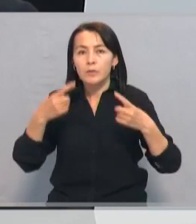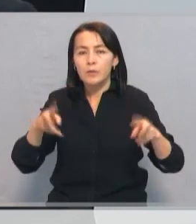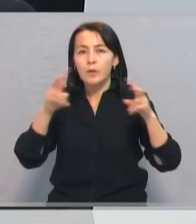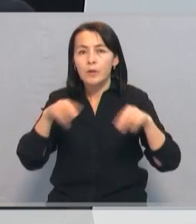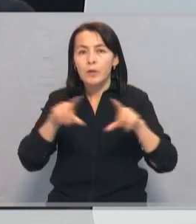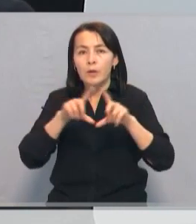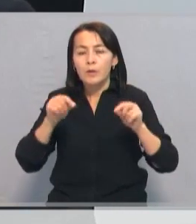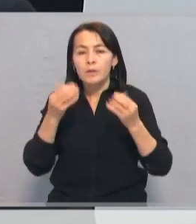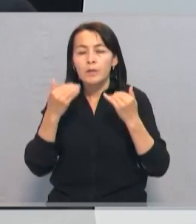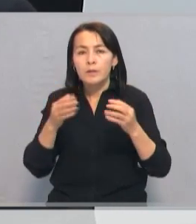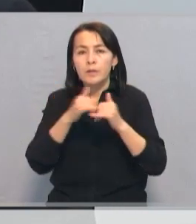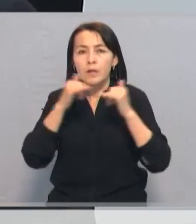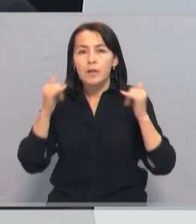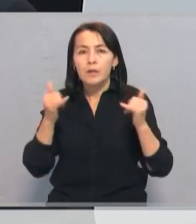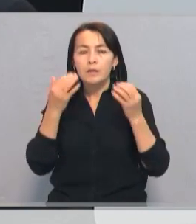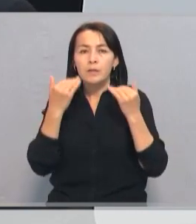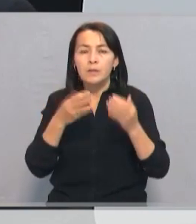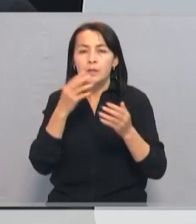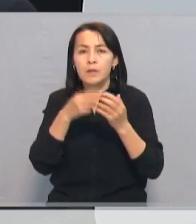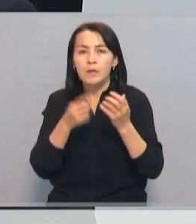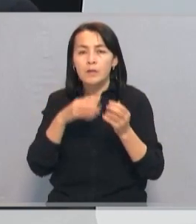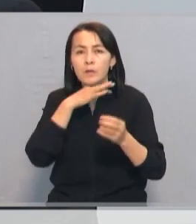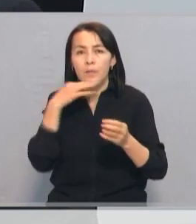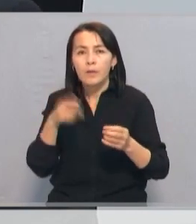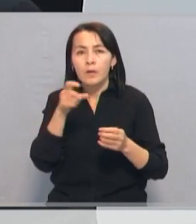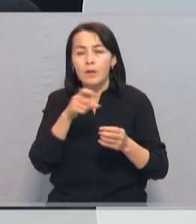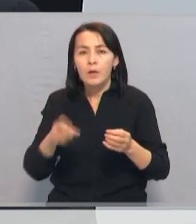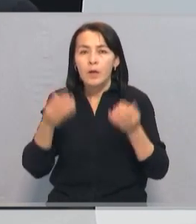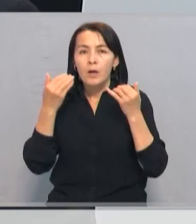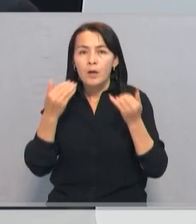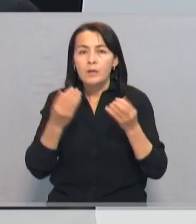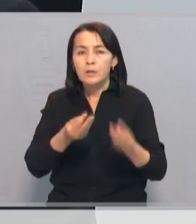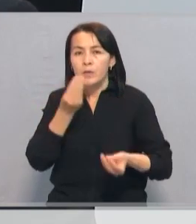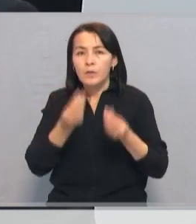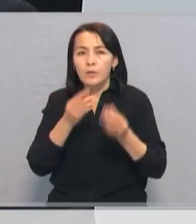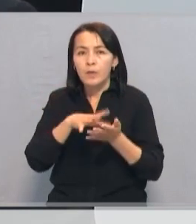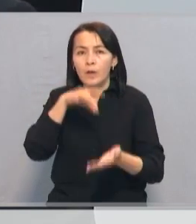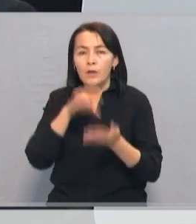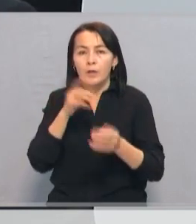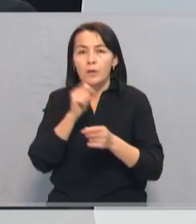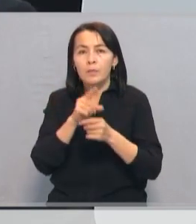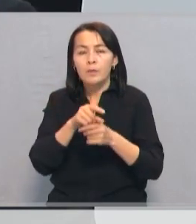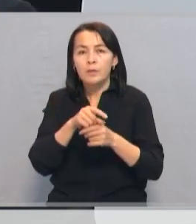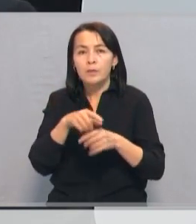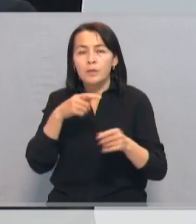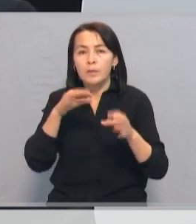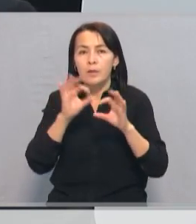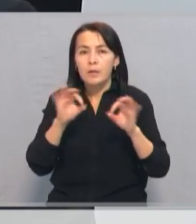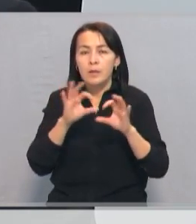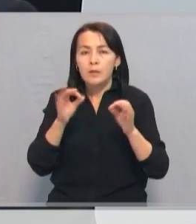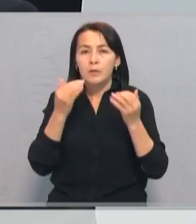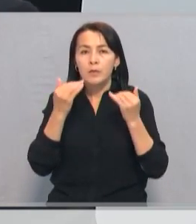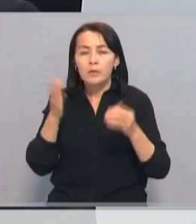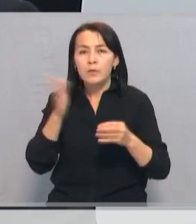таможенного администрирования, развитию безналичных расчетов. Многие граждане увлекаются азартными играми. Поручаю провести разъяснительную работу. Еще